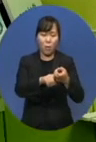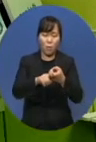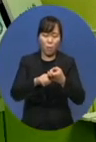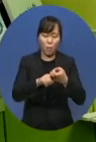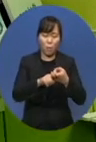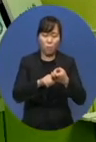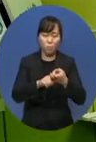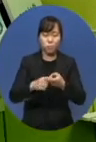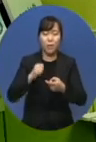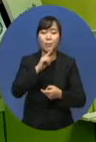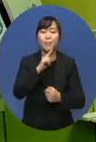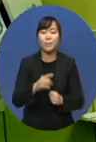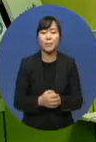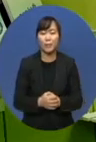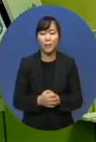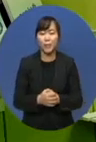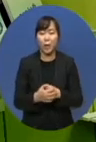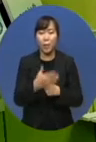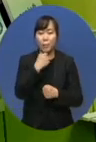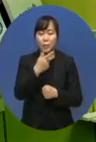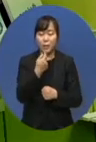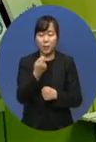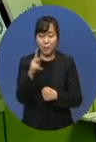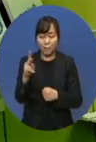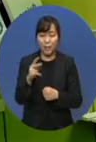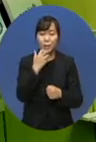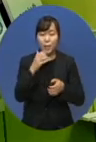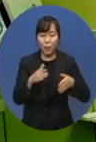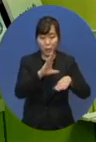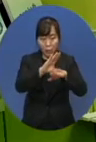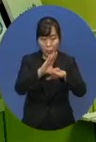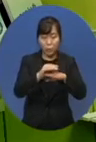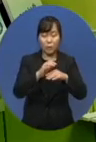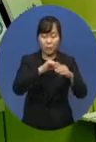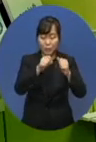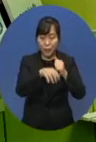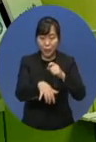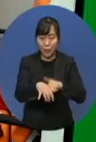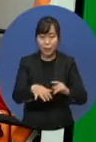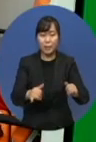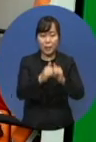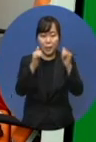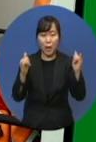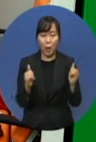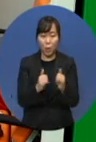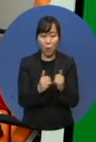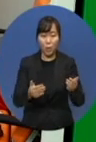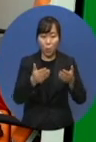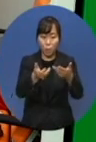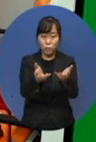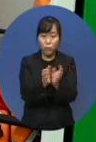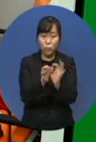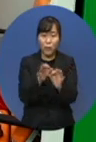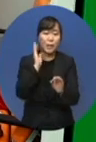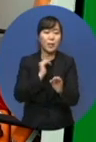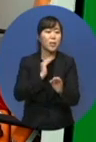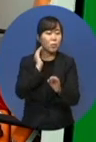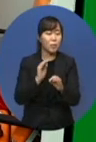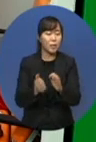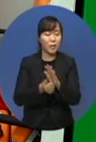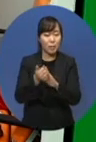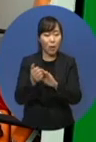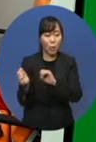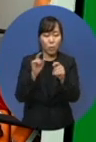받았습니다 복지 tv 경기방송 에서는 방송국 산하 사회공헌 불을 통하여 의정부 희망 회복